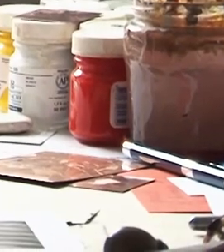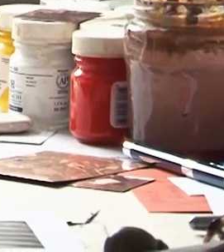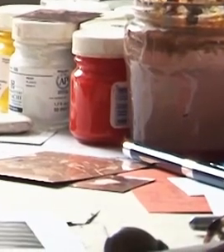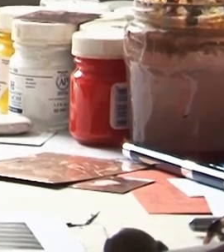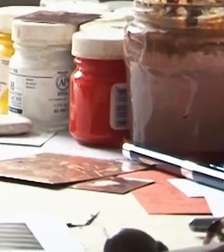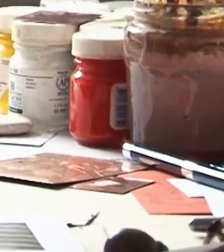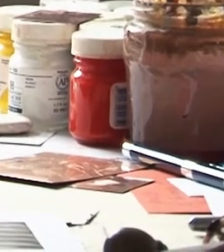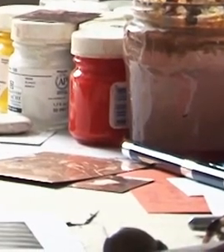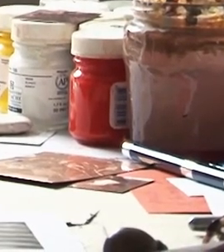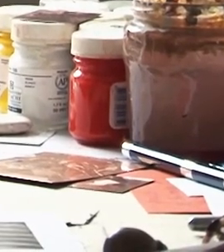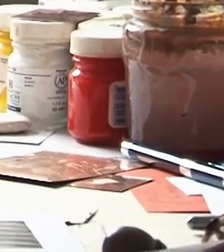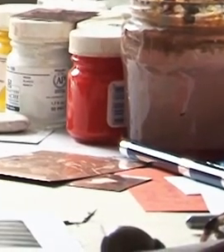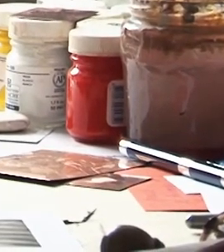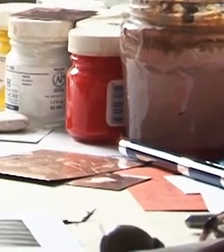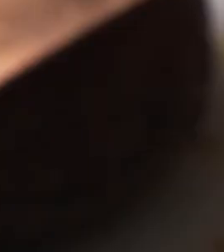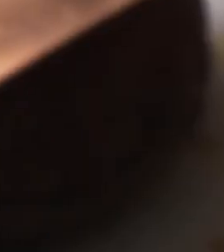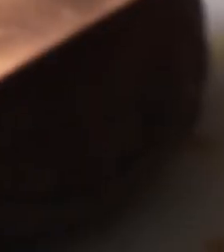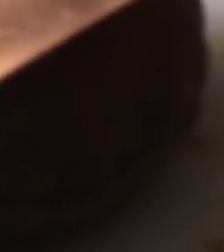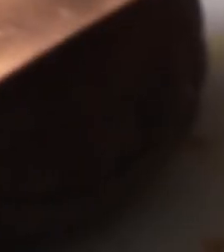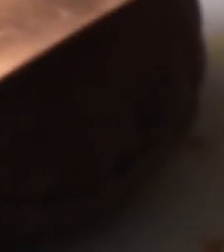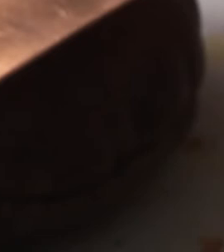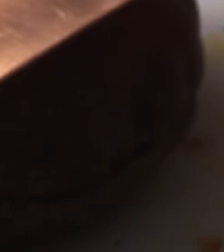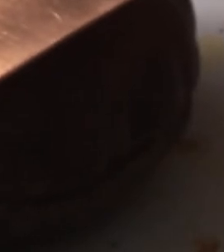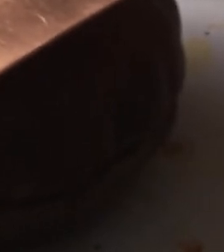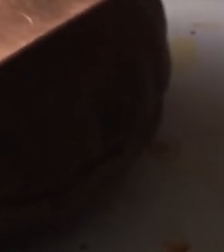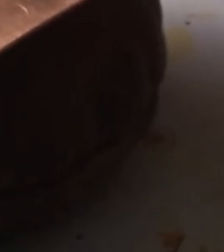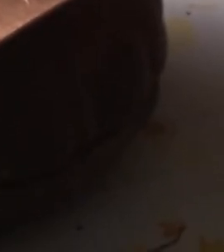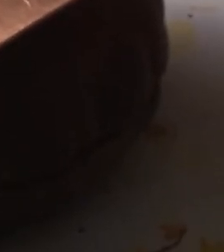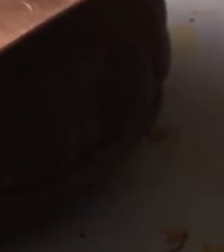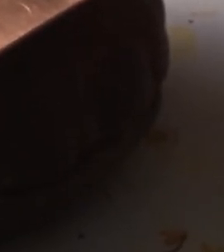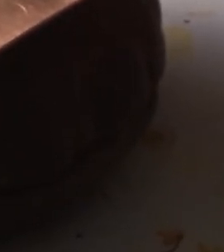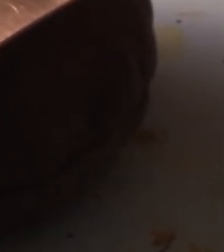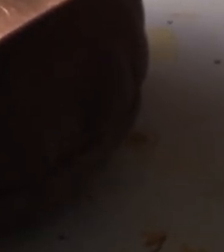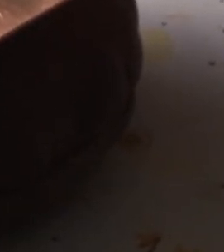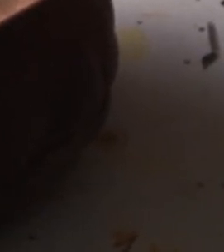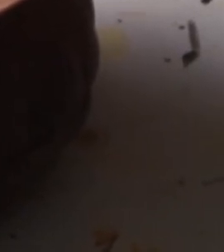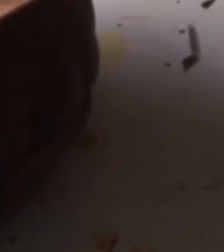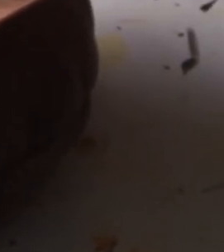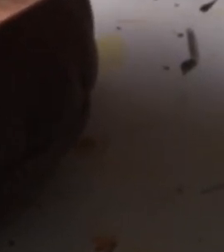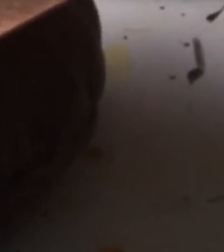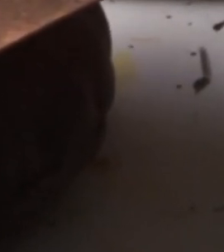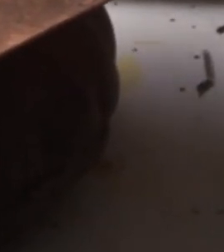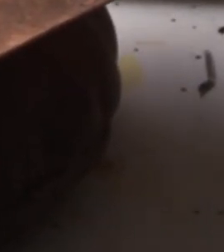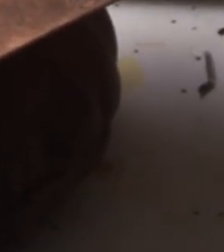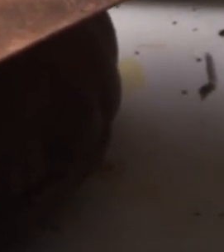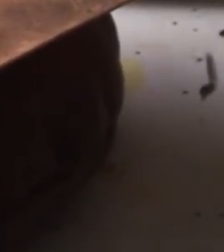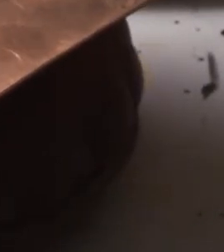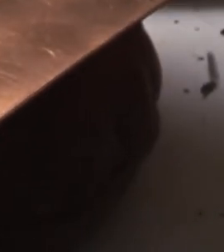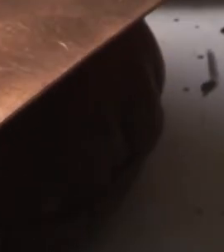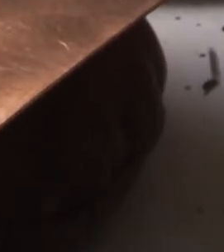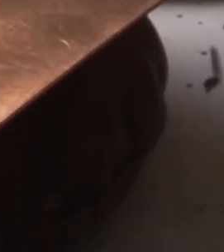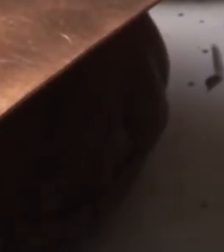oraz ponad 150 ekslibrisów zrealizowanych głównie w miedziorycie. Niewielki format realizacji to oczywiste wyzwanie dla